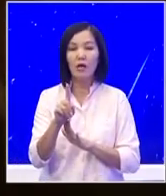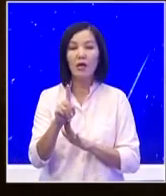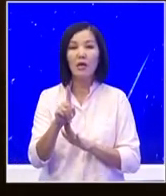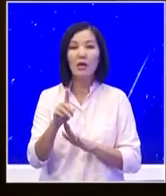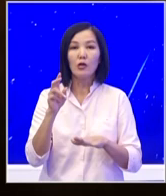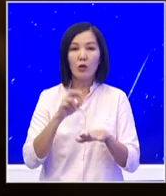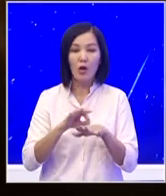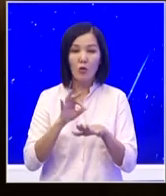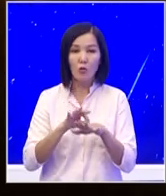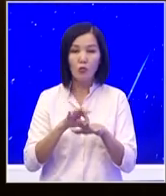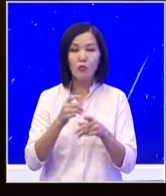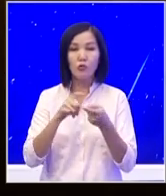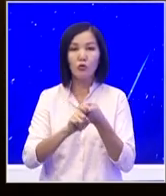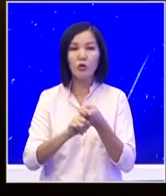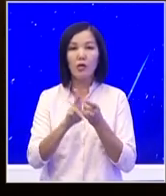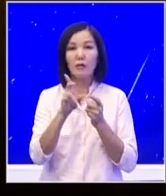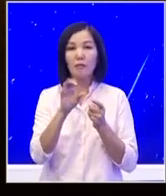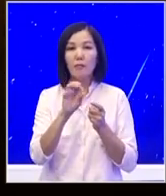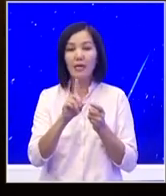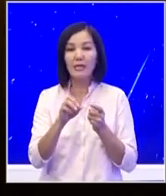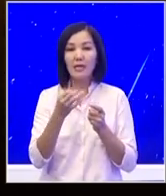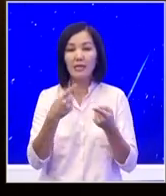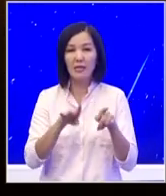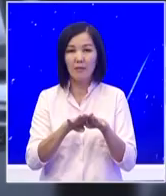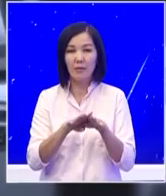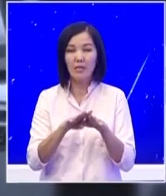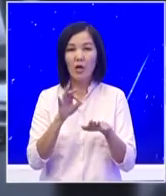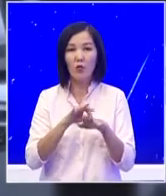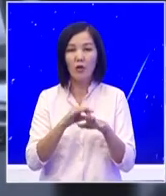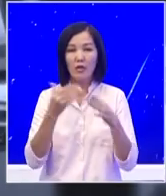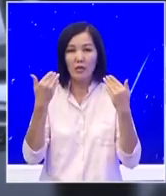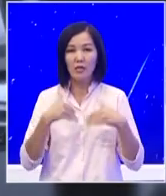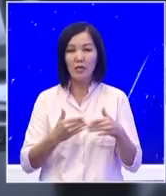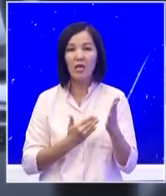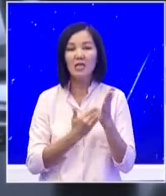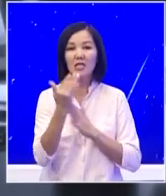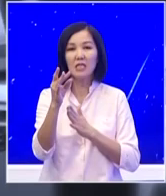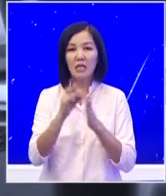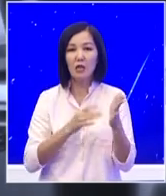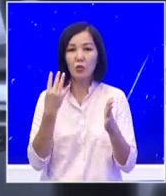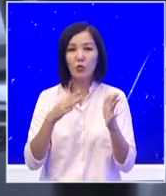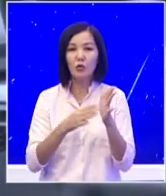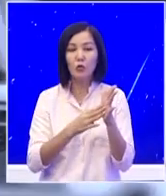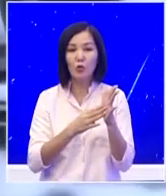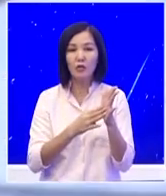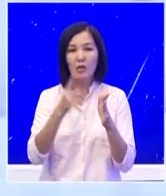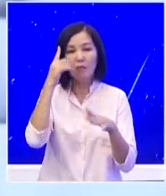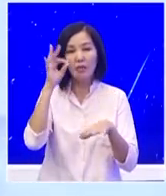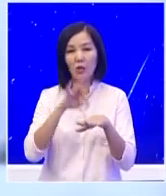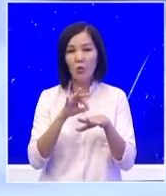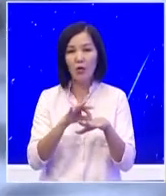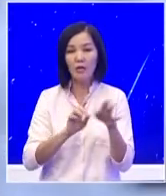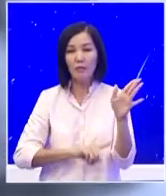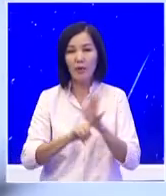дерт жұқтырғандар алдымен безге қысқандай ауруы мүмкін. Сондай ақ дене қызуы бірден 39 градусқа көтеріліп, бас ауруы пайда